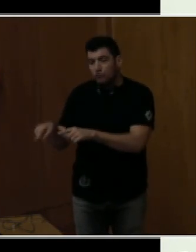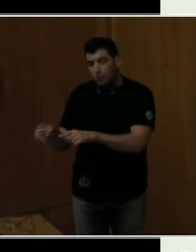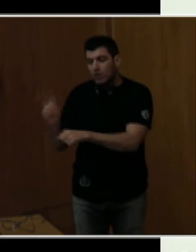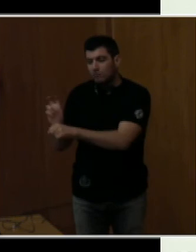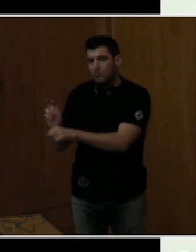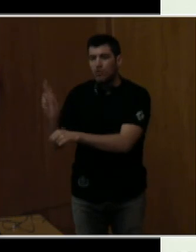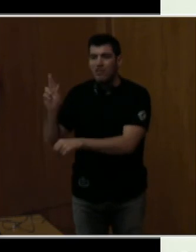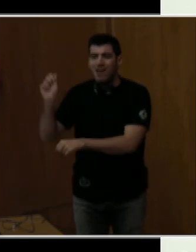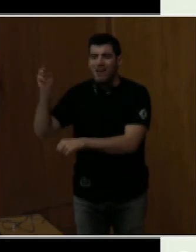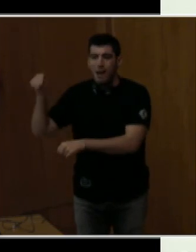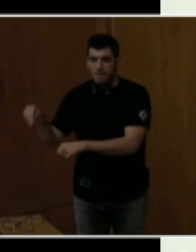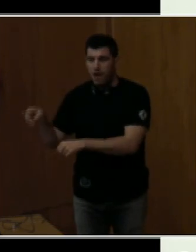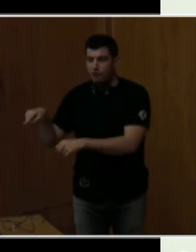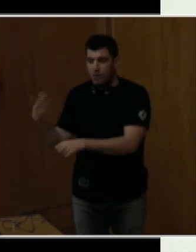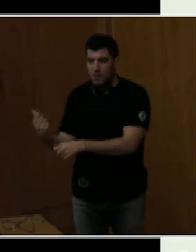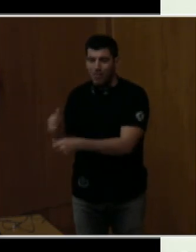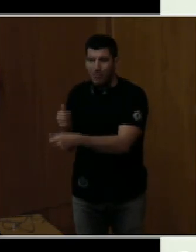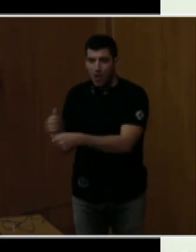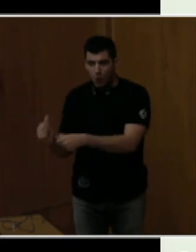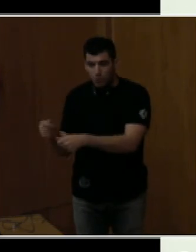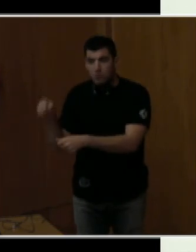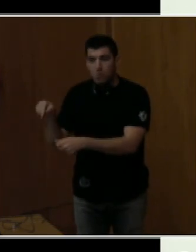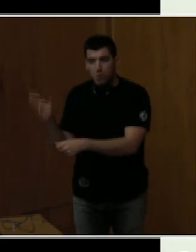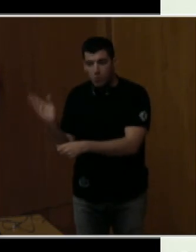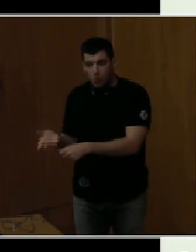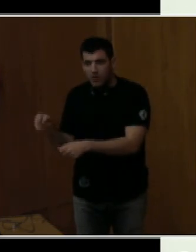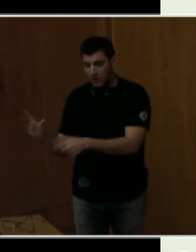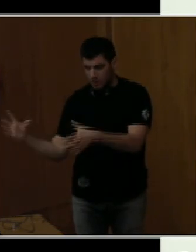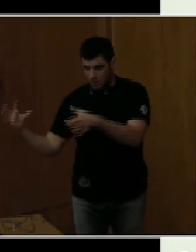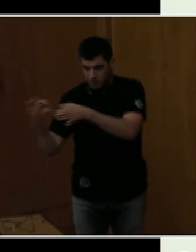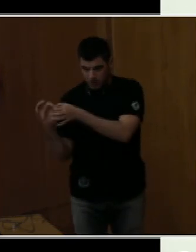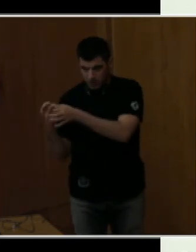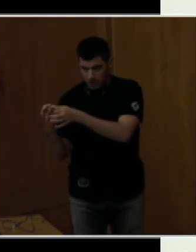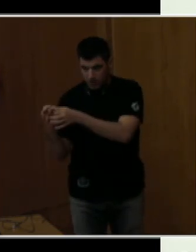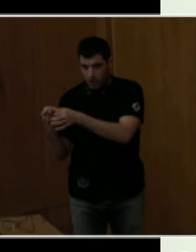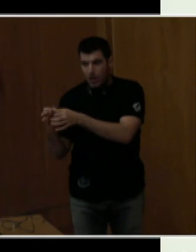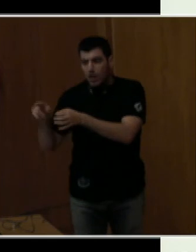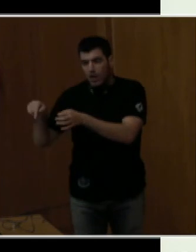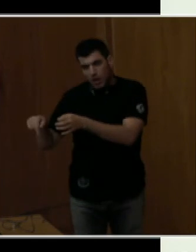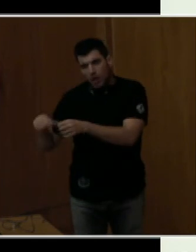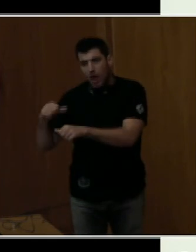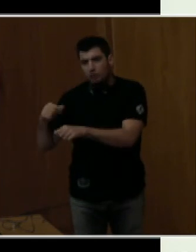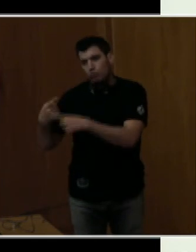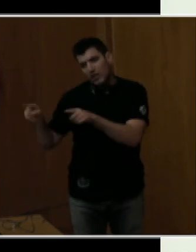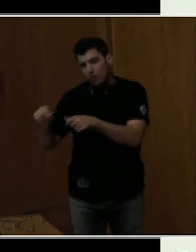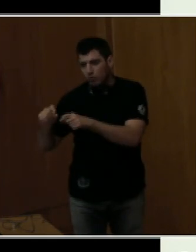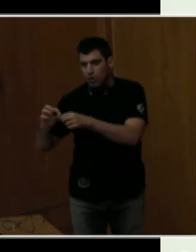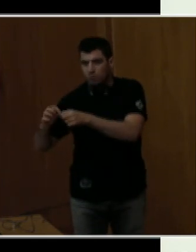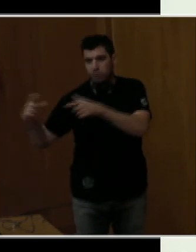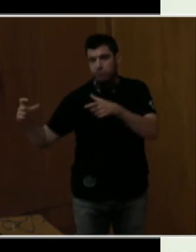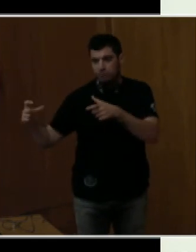διακόπτη με τον οποίο μπορούμε είτε να εφαρμόσουμε τάση είτε να σταματήσουμε την εφαρμογή τάσης πάνω στον